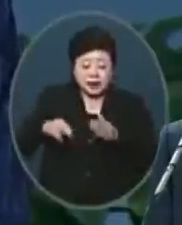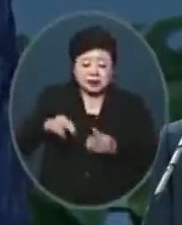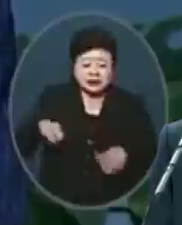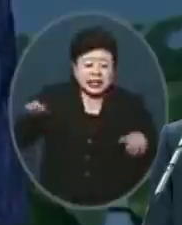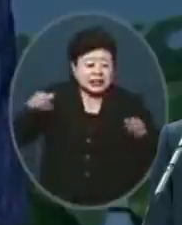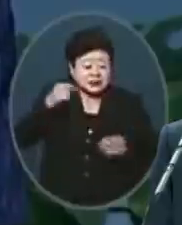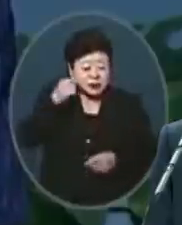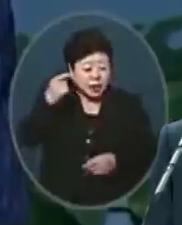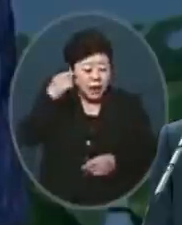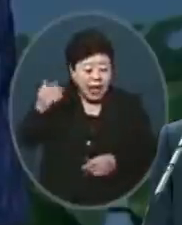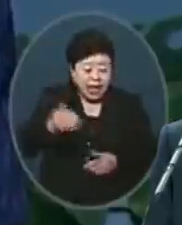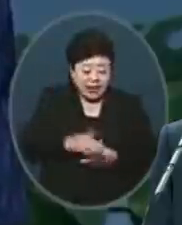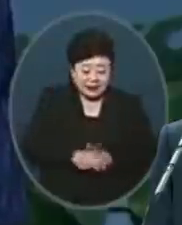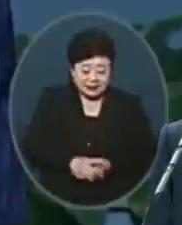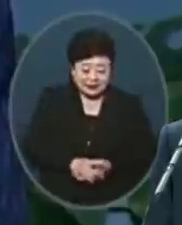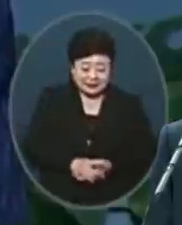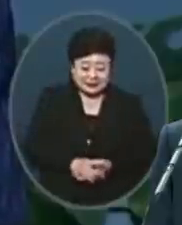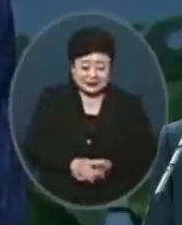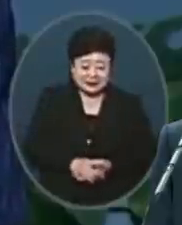나느냐.